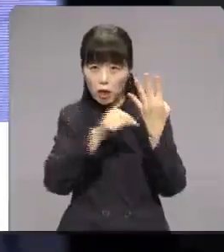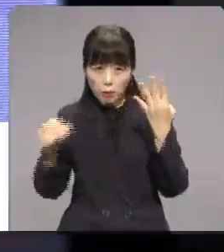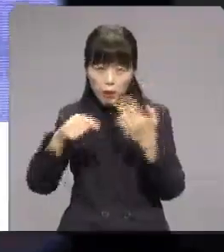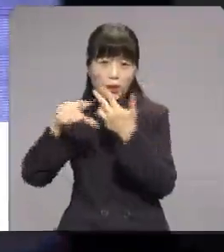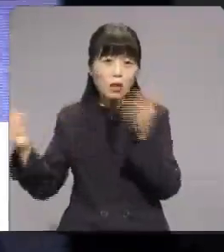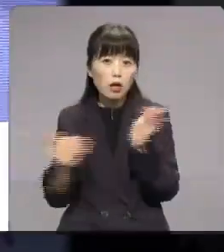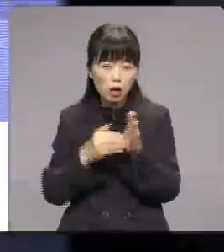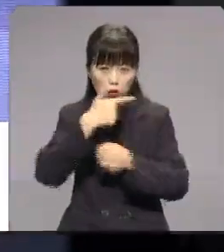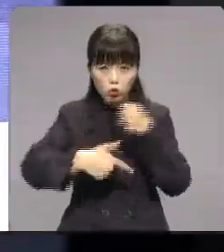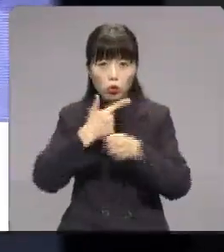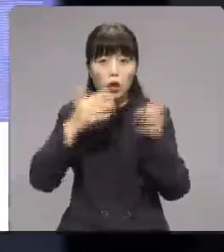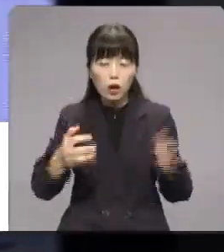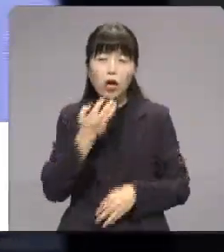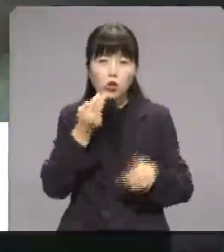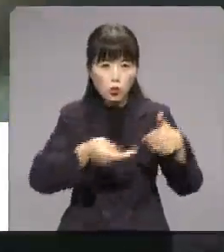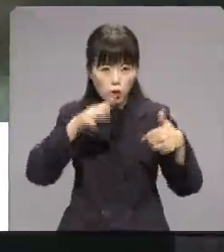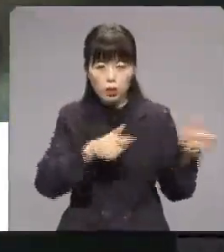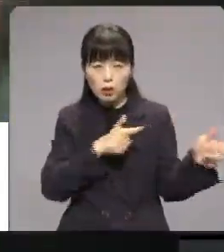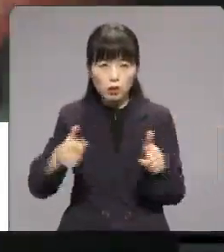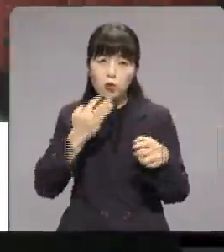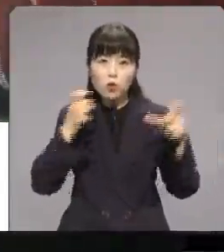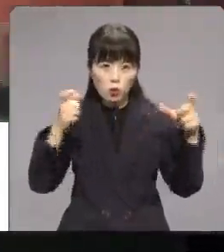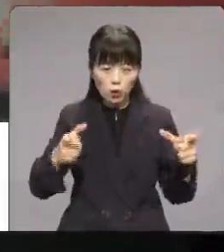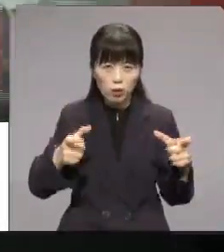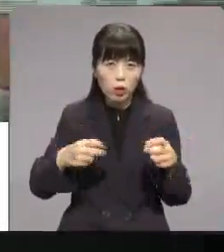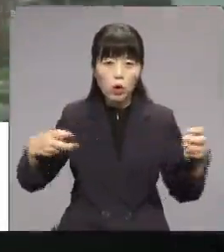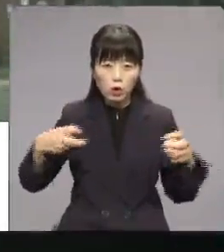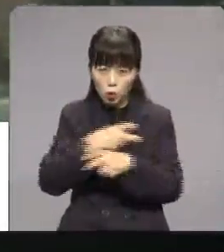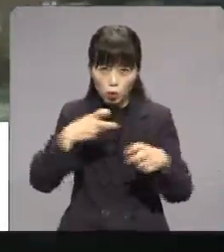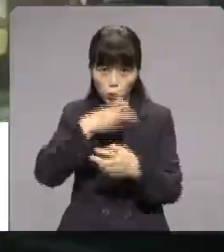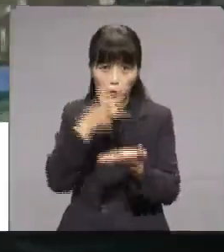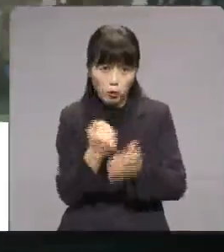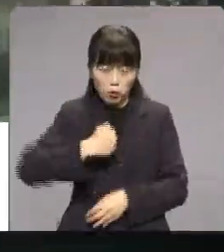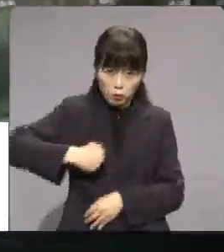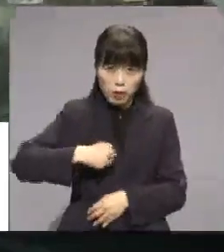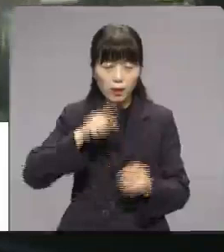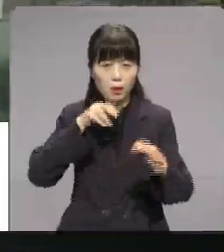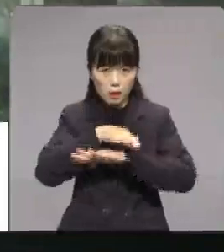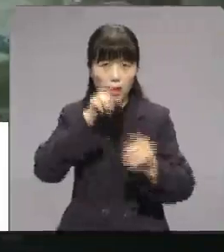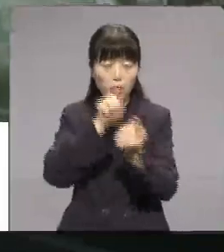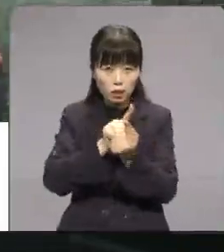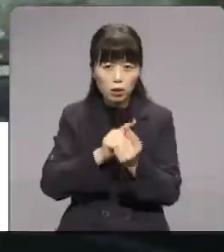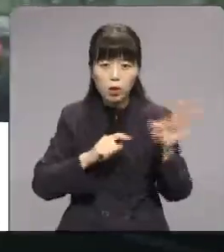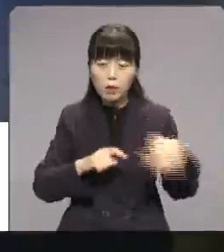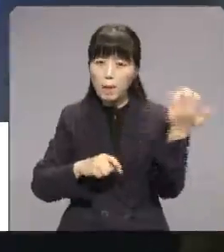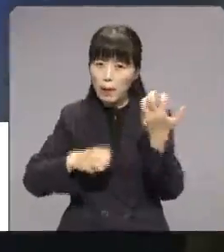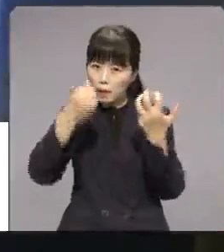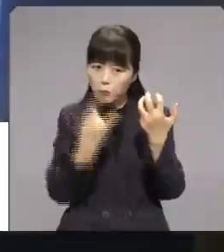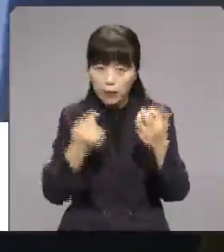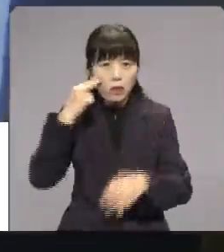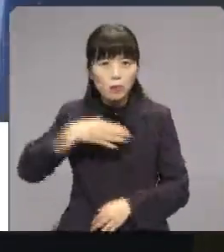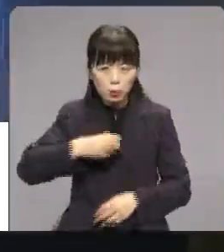지난 7월까지 6년여간 서울, 인천 등 수도권 일대에서 교통법규 위반 차량 등을 상대로 380회에 걸쳐